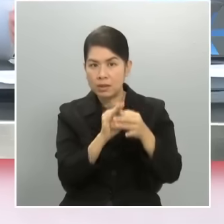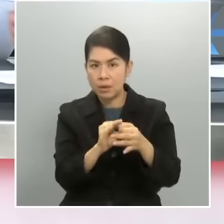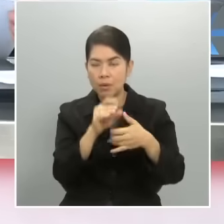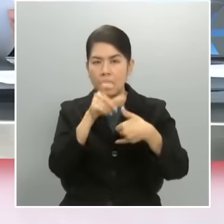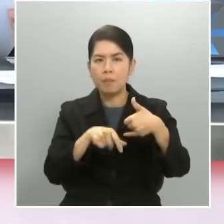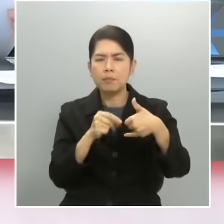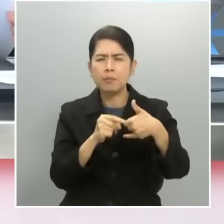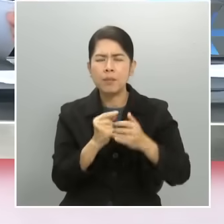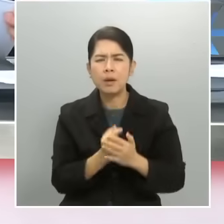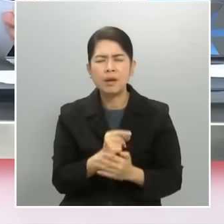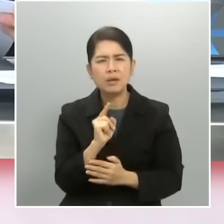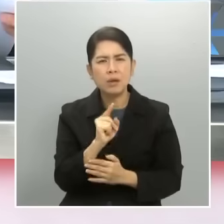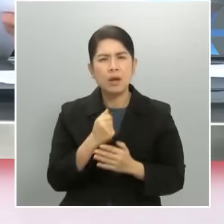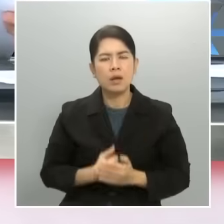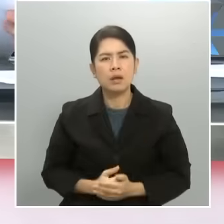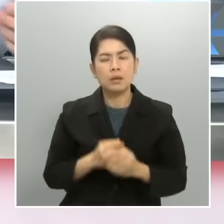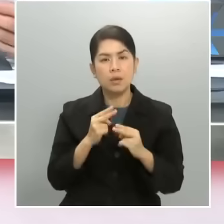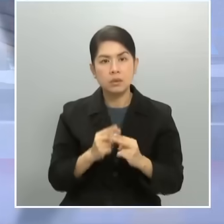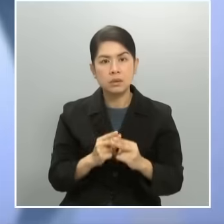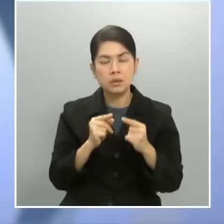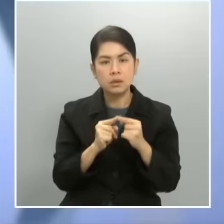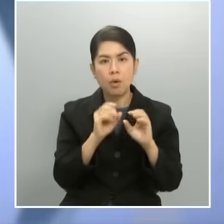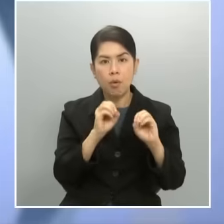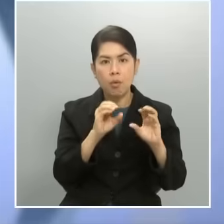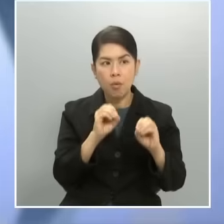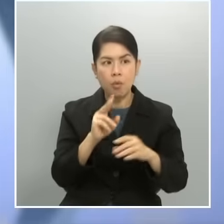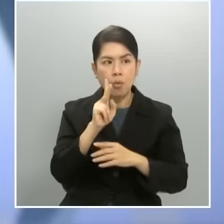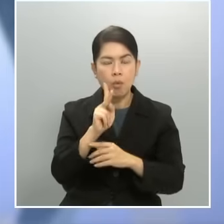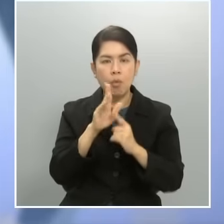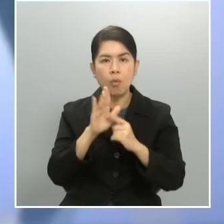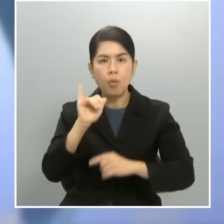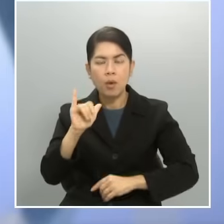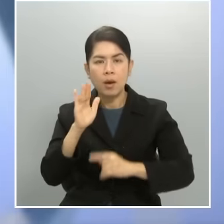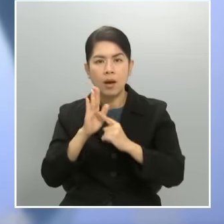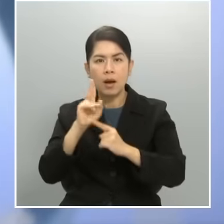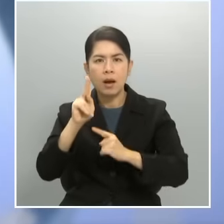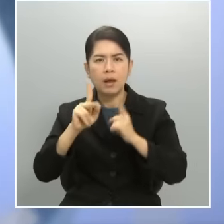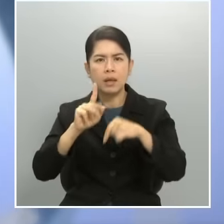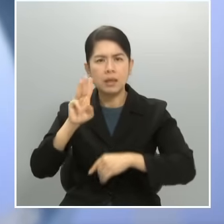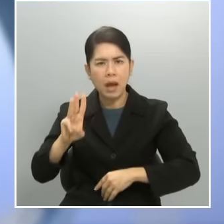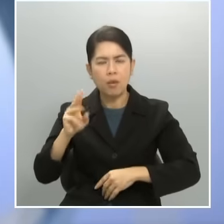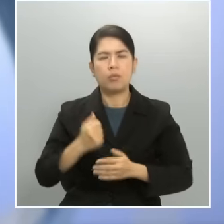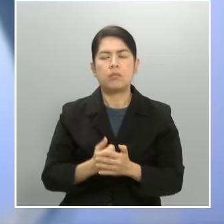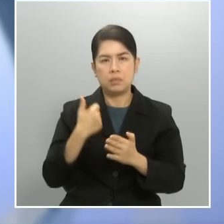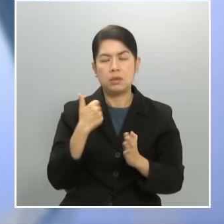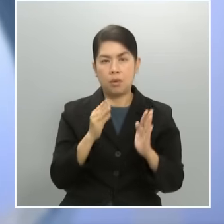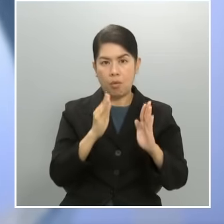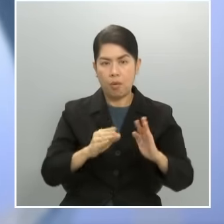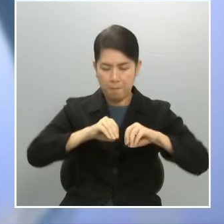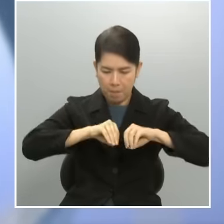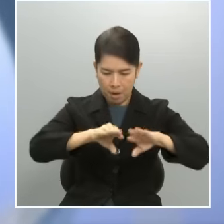ถามว่าทำไมถึงเป็น viralนะครับเพราะว่าอยู่ดีๆเนี่ยมันมีคนเนี่ยนะฮะเอามาโพสต์ลงนะครับบอกว่า